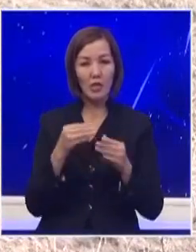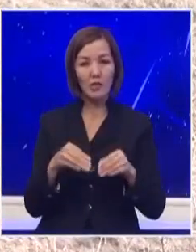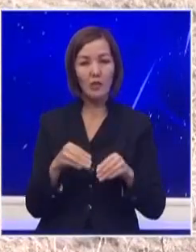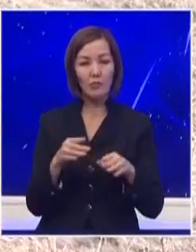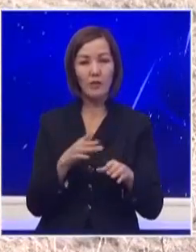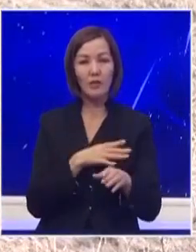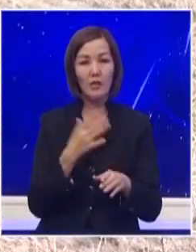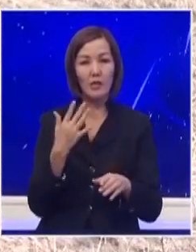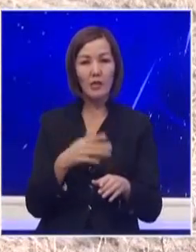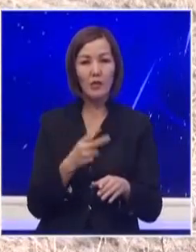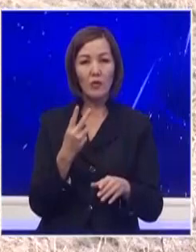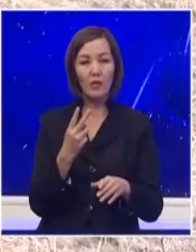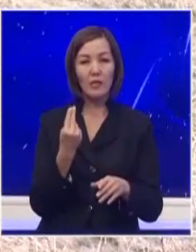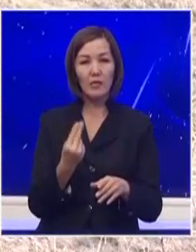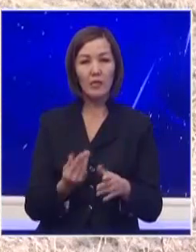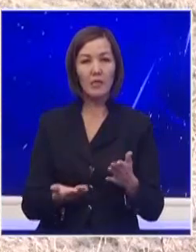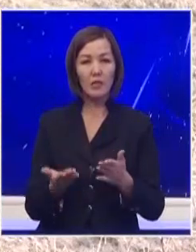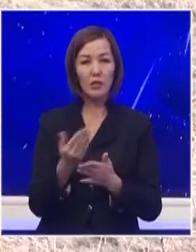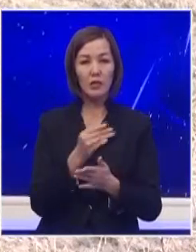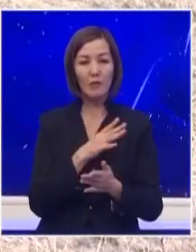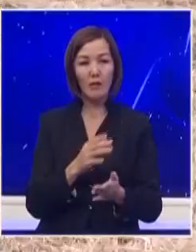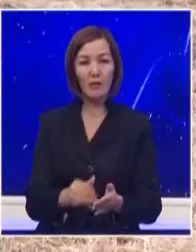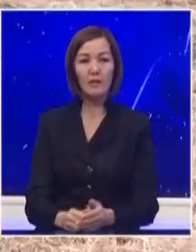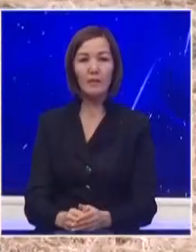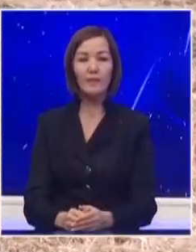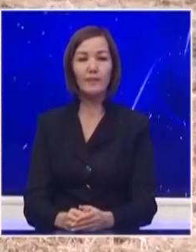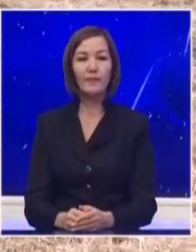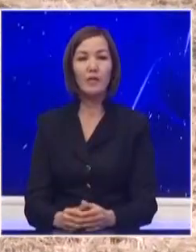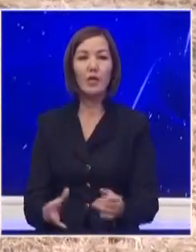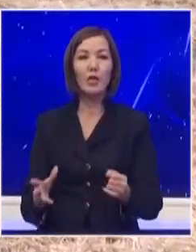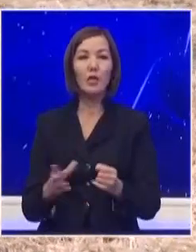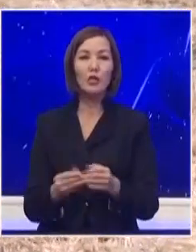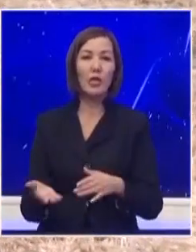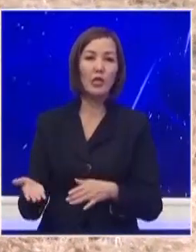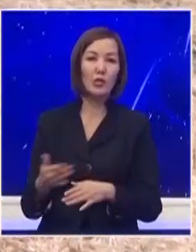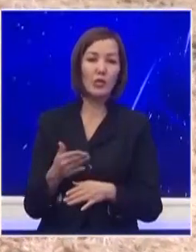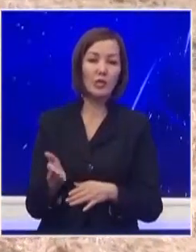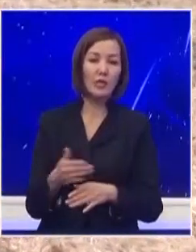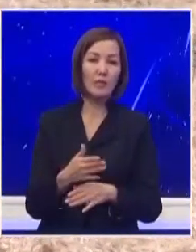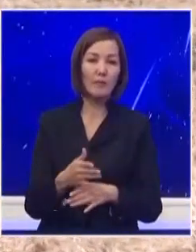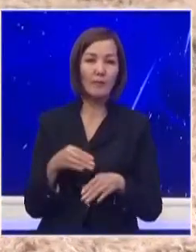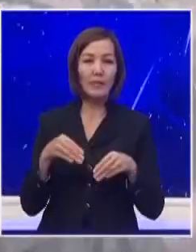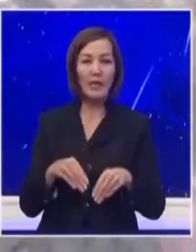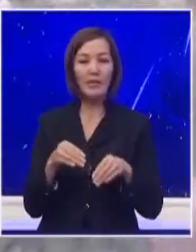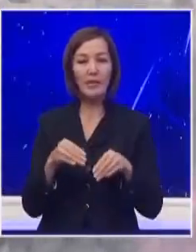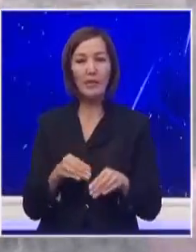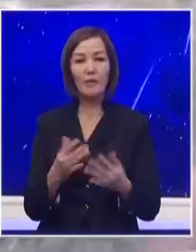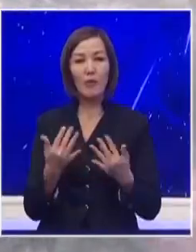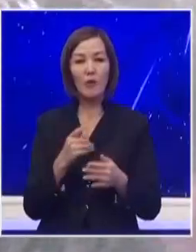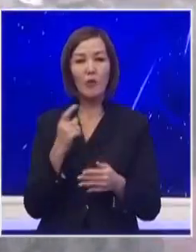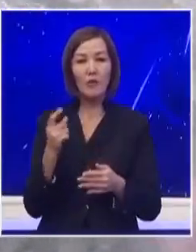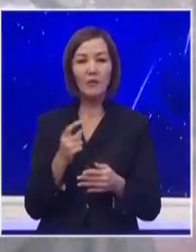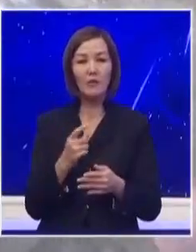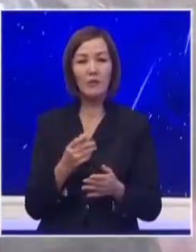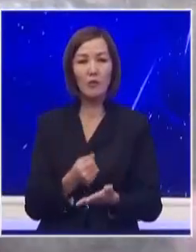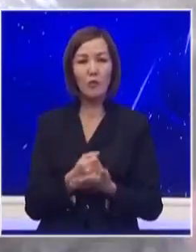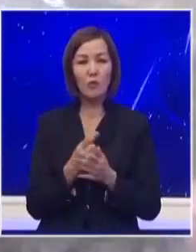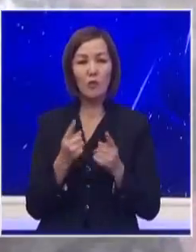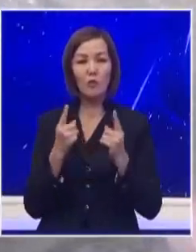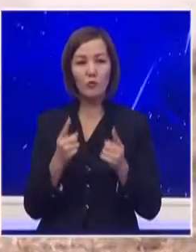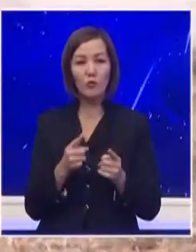Күріш күріш Балқаш ауданының бренді болып саналады.